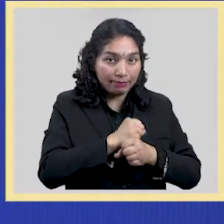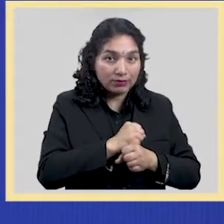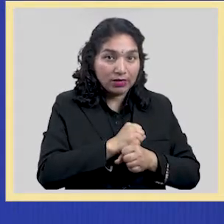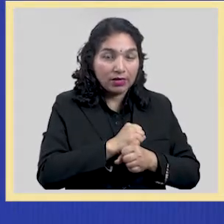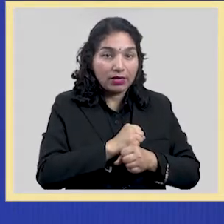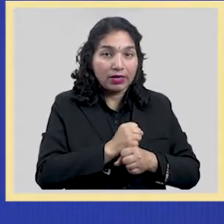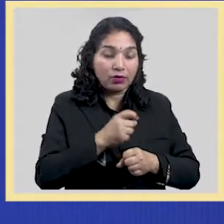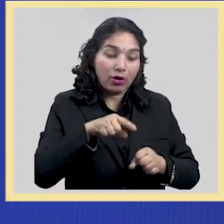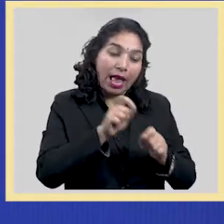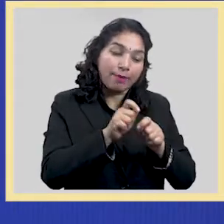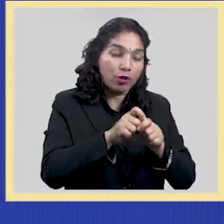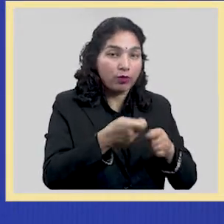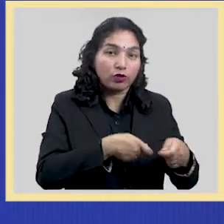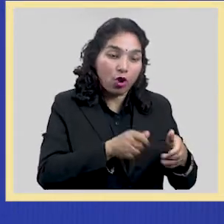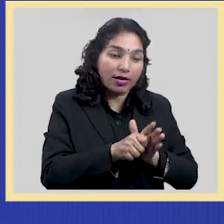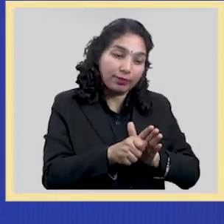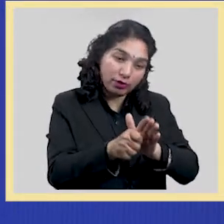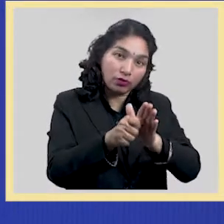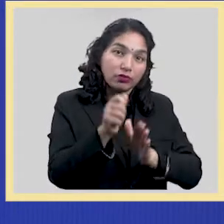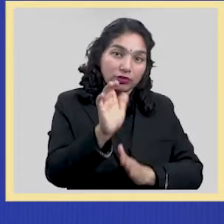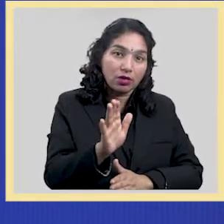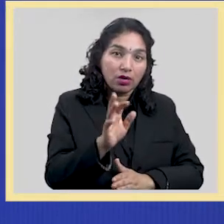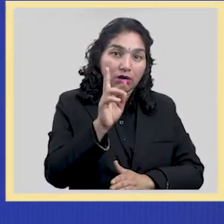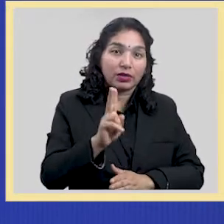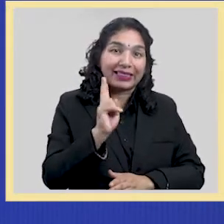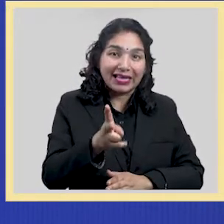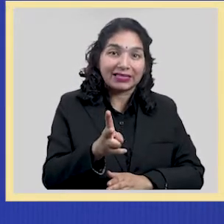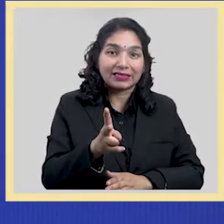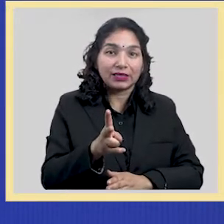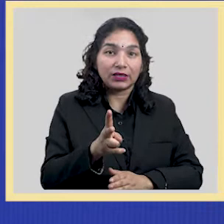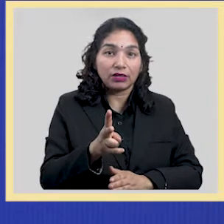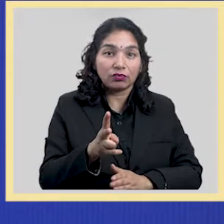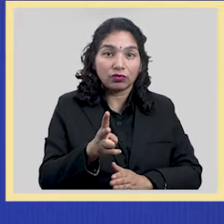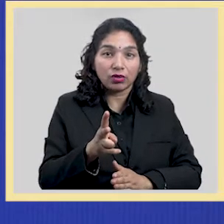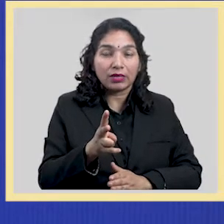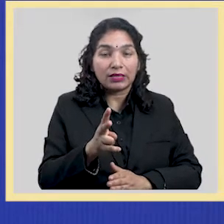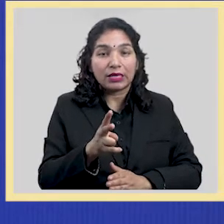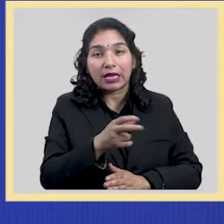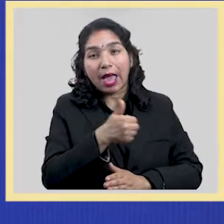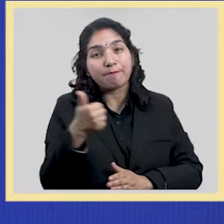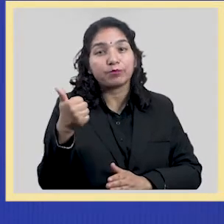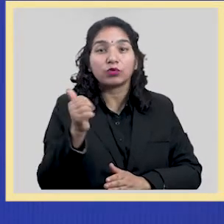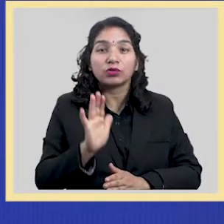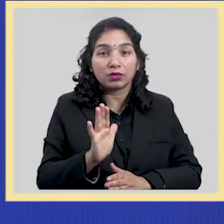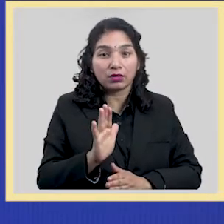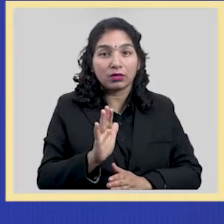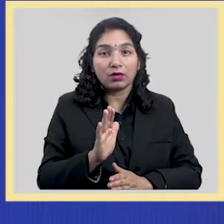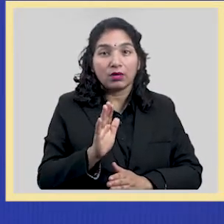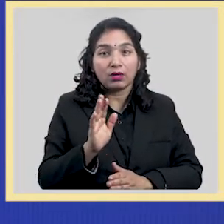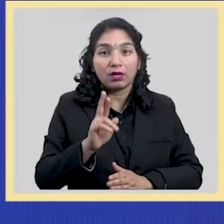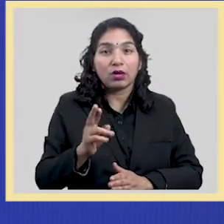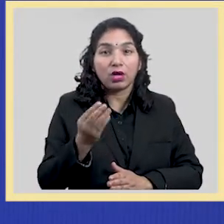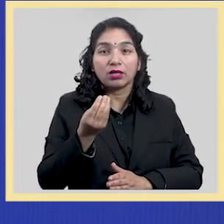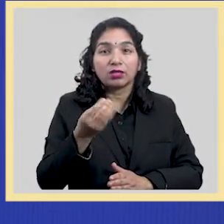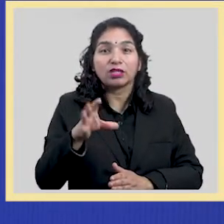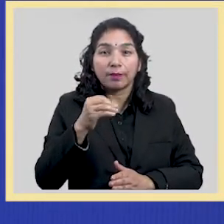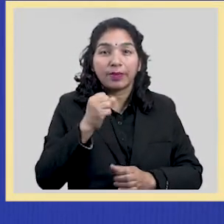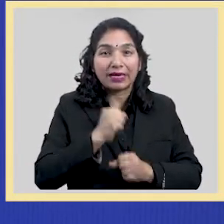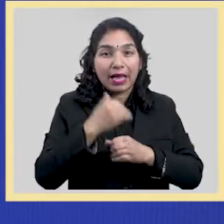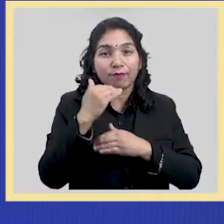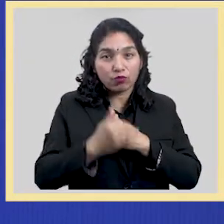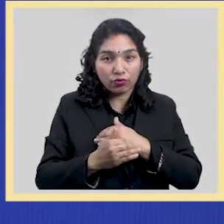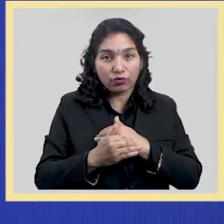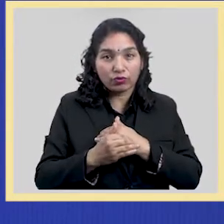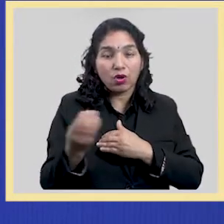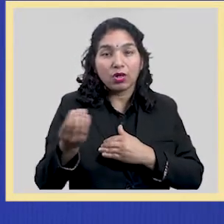अहिले ब्युटिफिकेसन काम भइरहेछ, अगाडि बढिरहेछ। अब त्यहाँ चाहिँ एकदमै यसको योजना धेरै राम्रो छ, राम्रो छ। अलिकति समय काम